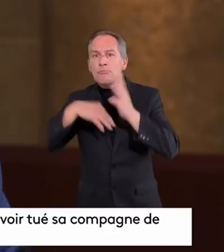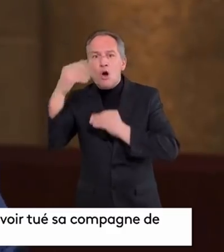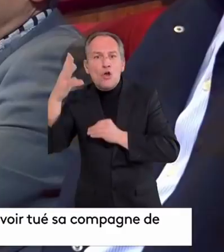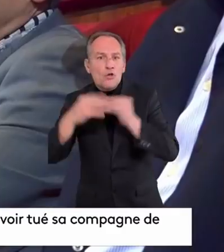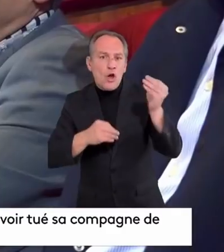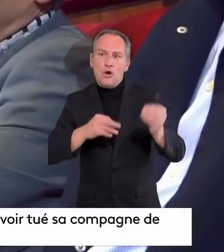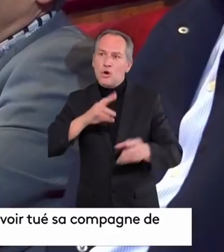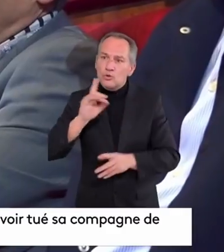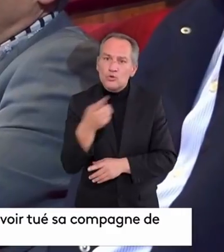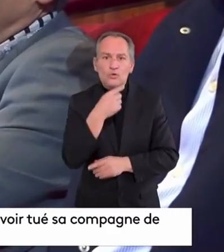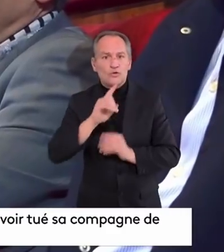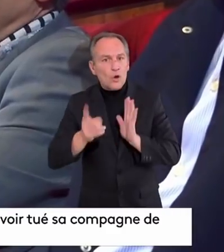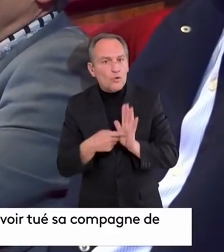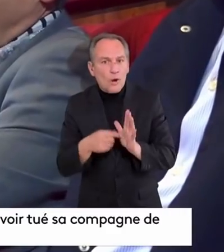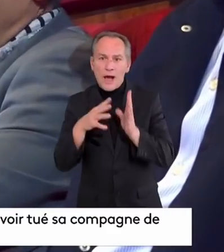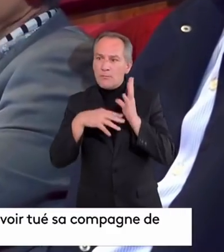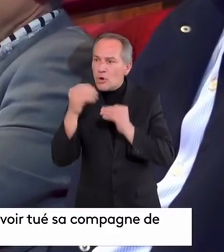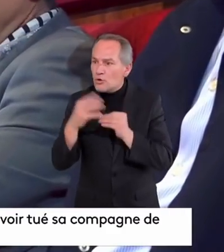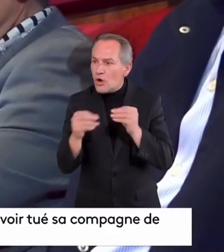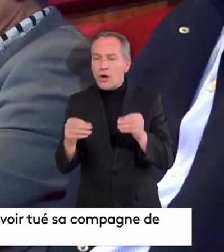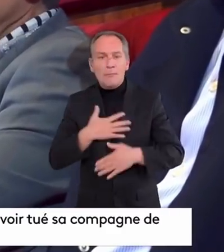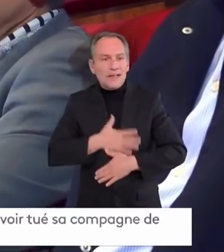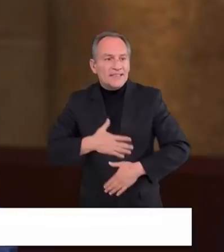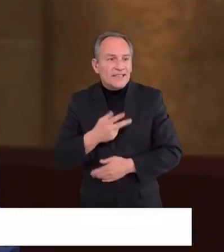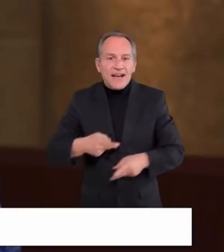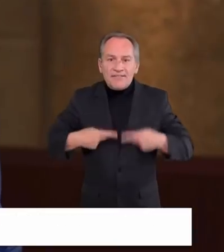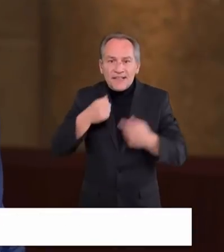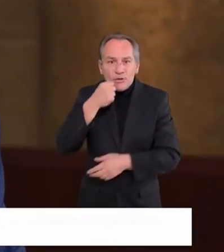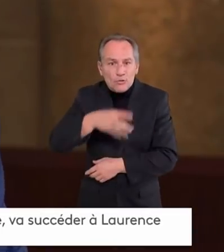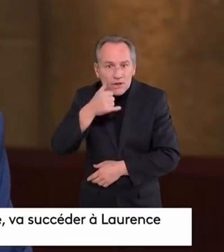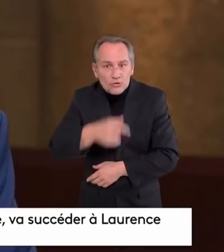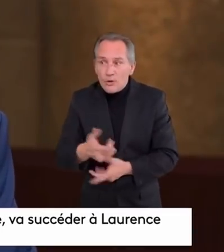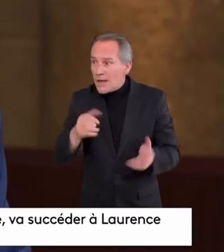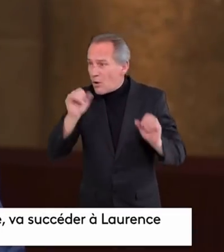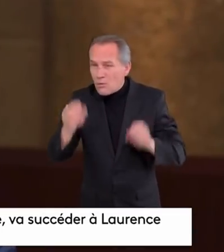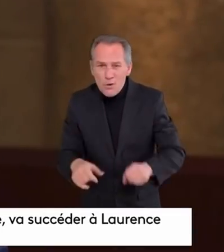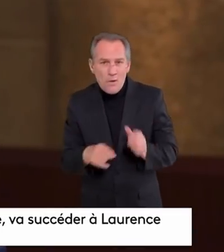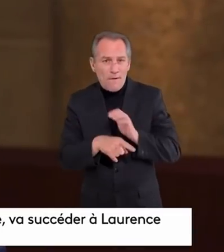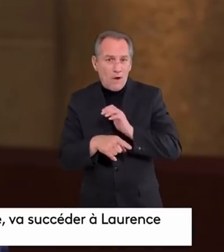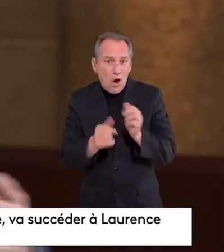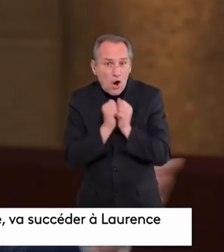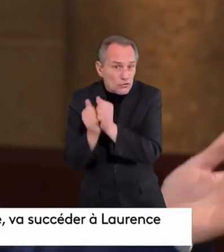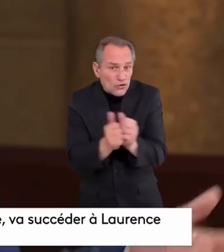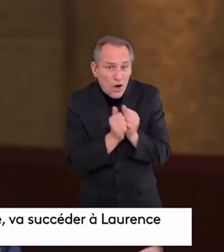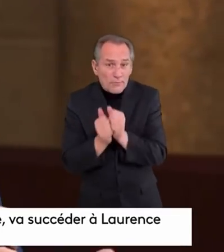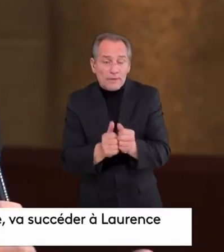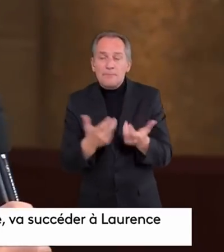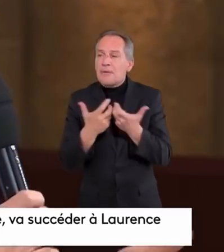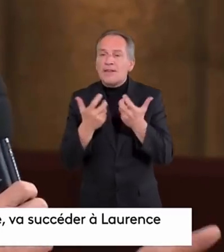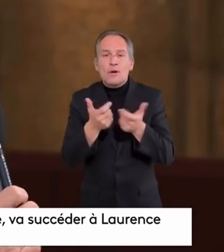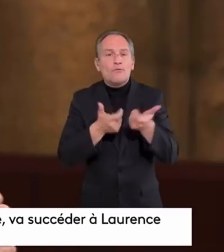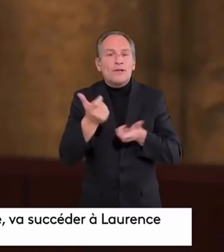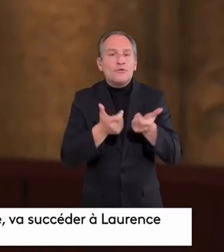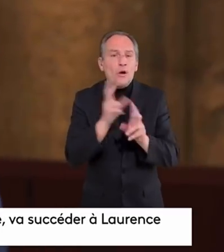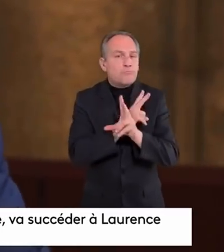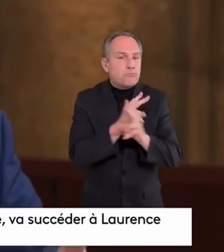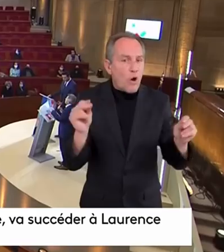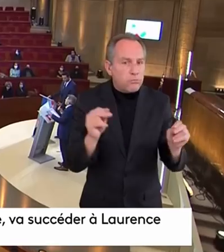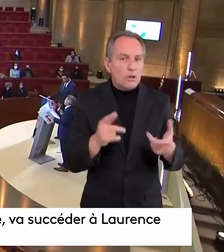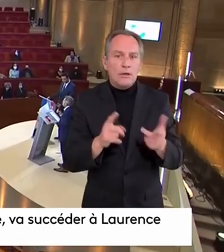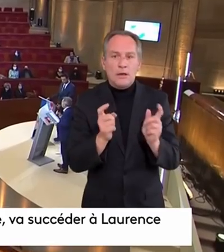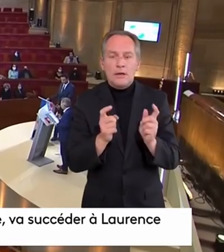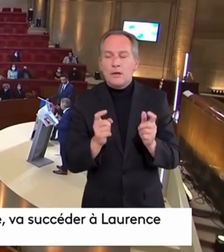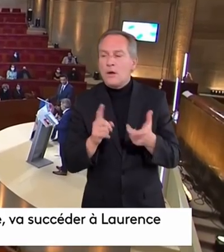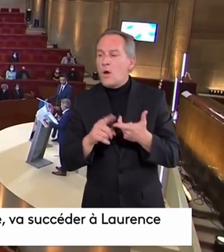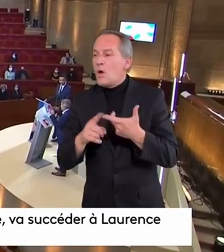au bonheur et aux petits plaisirs de la vie quotidienne. Mais on peut le faire ensemble. J'ai parlé des véhicules propres. L'accès à la